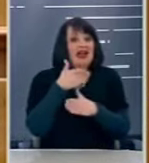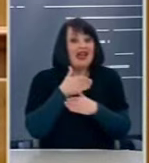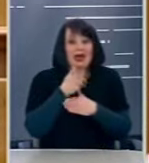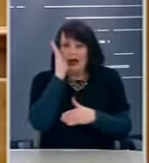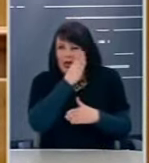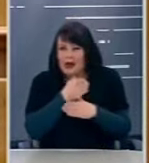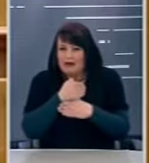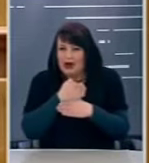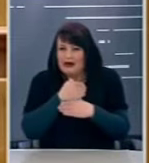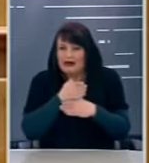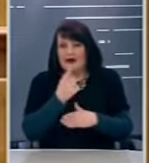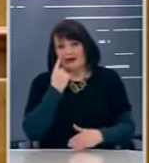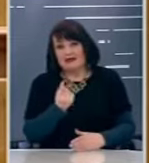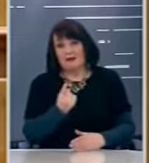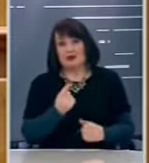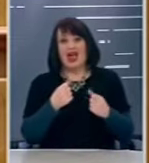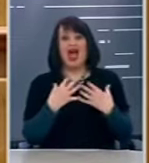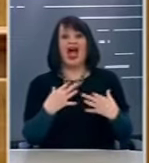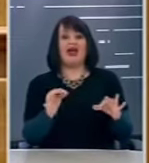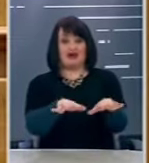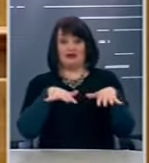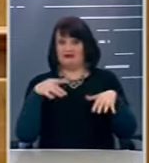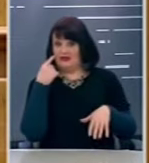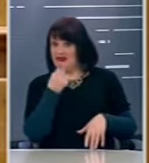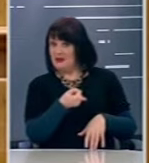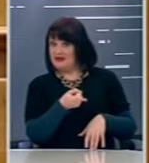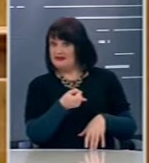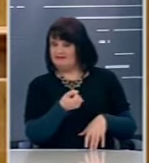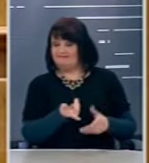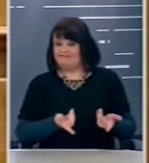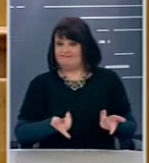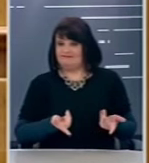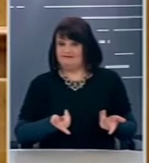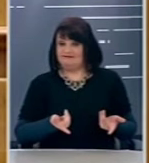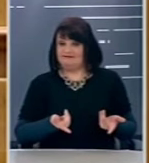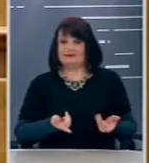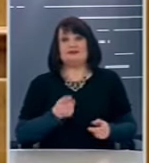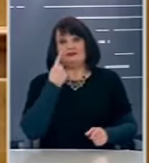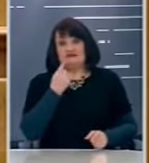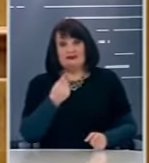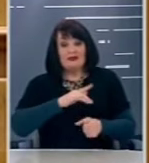φαίνεται και από τα έδρανα σήμερα στο Κοινοβούλιο. Ποια είναι γεμάτα και ποια είναι άδεια.